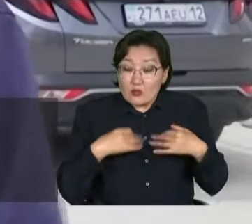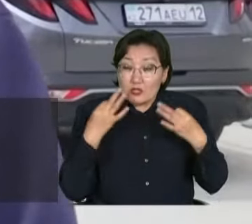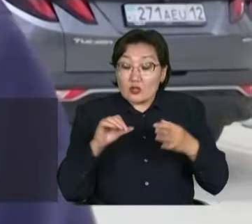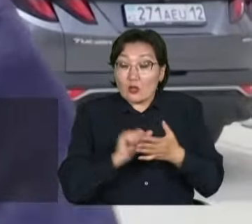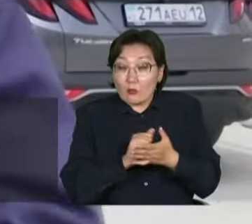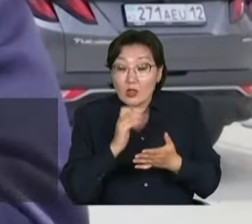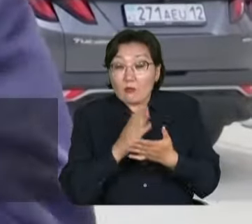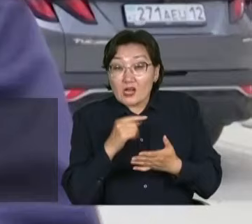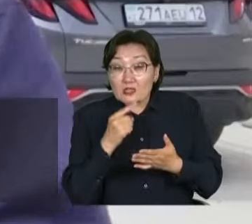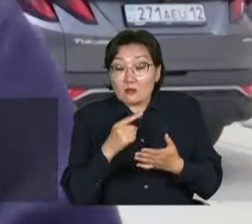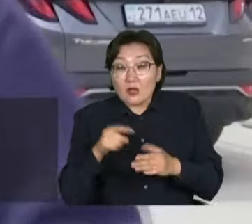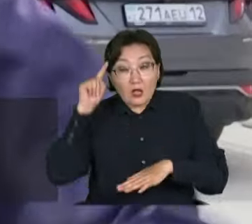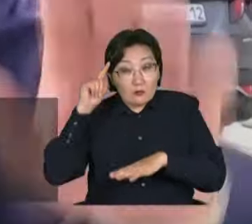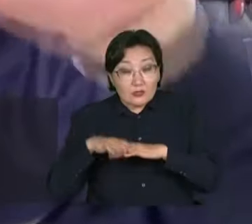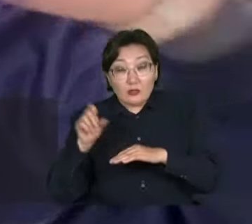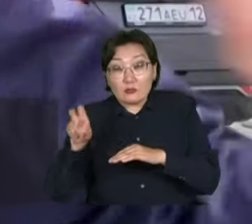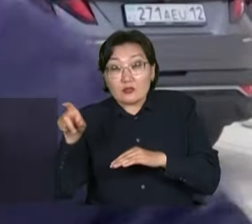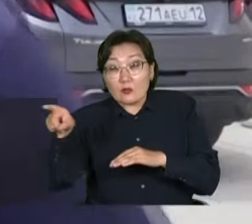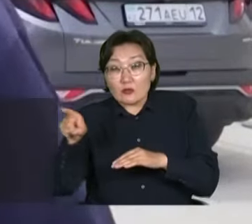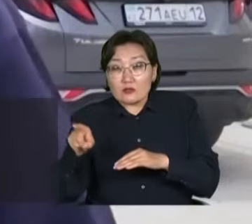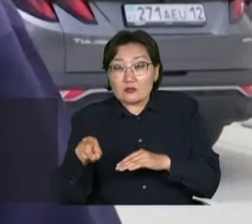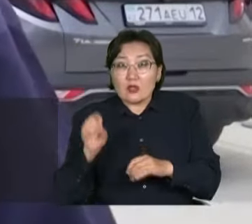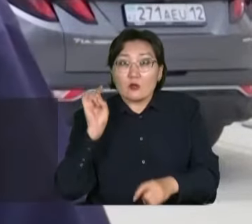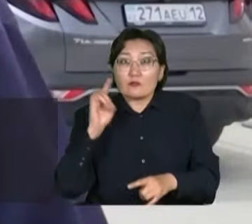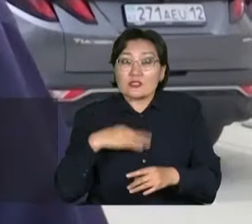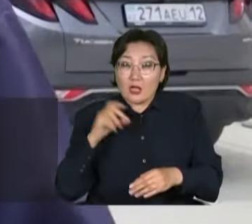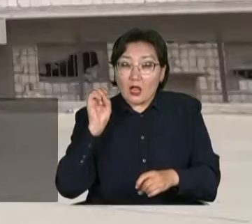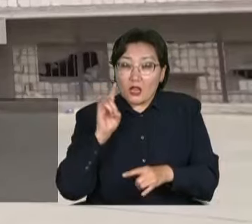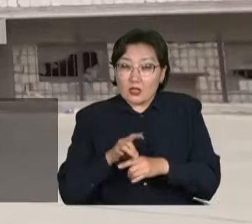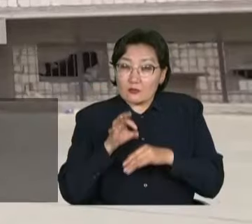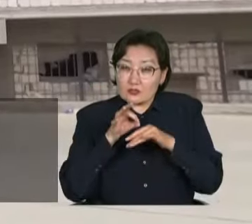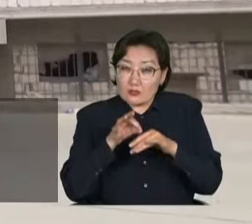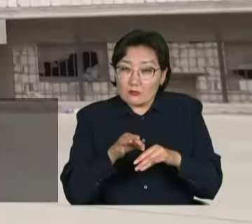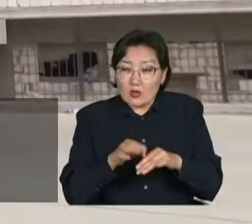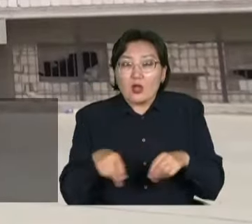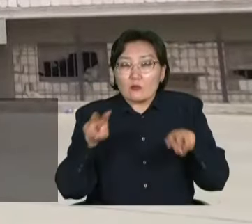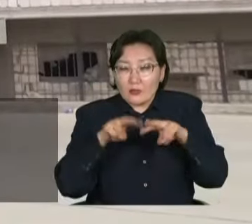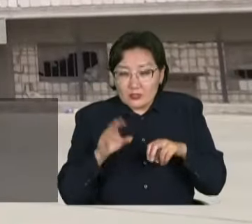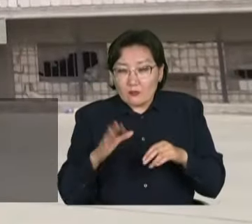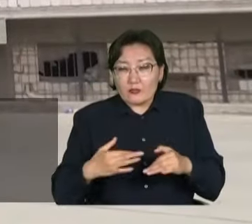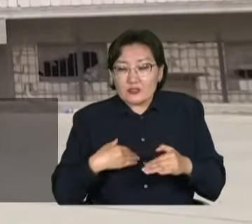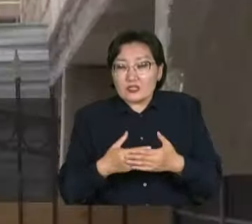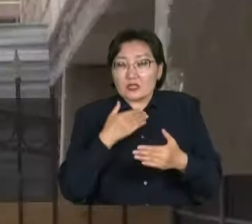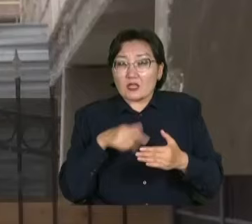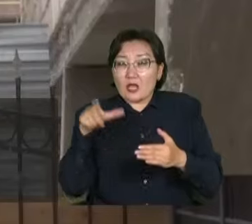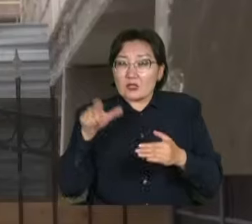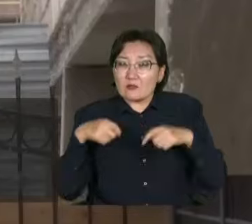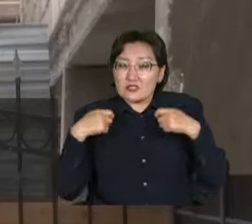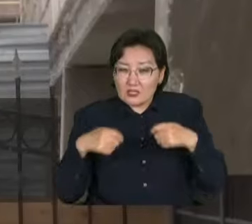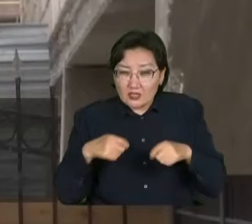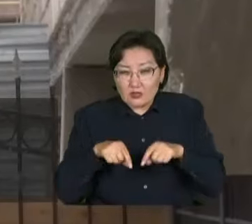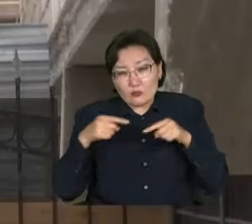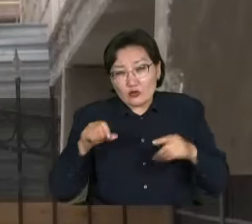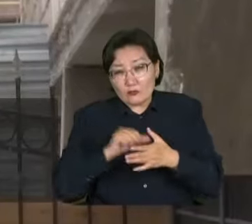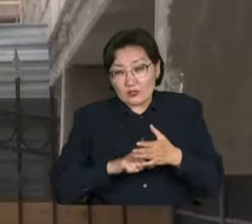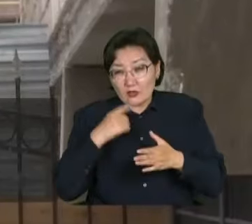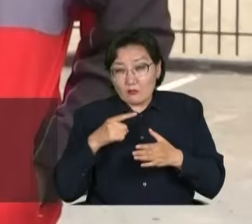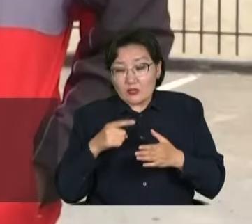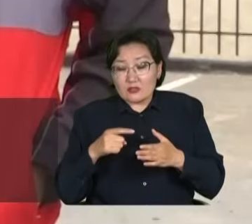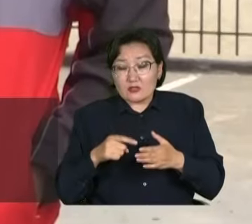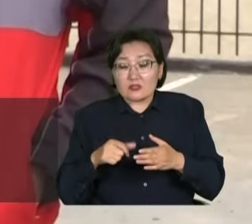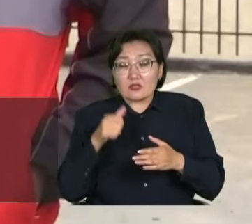бар деп. Әкиматқа барса, әкимат анамды алдап шығарып салады. Қарап отырмыз. Бізге дейін адамдар сатқан дейді. Вычкісі де ертең ана